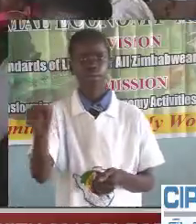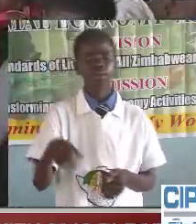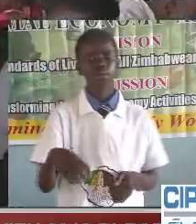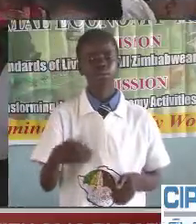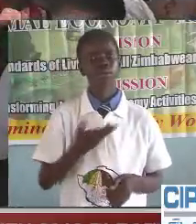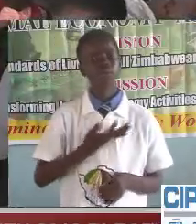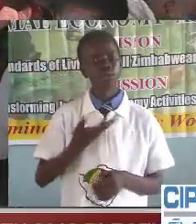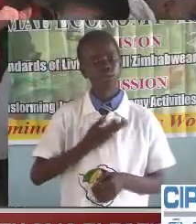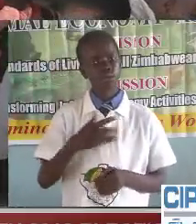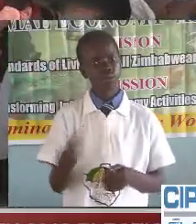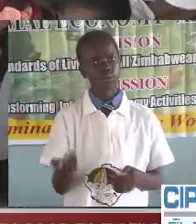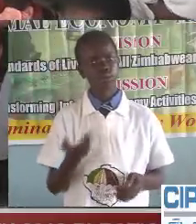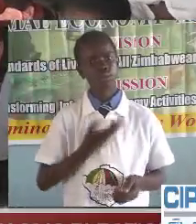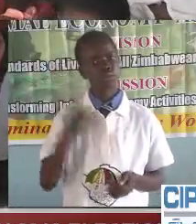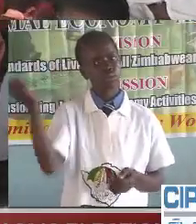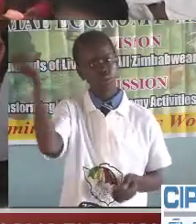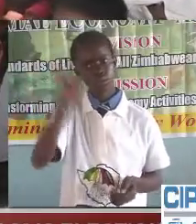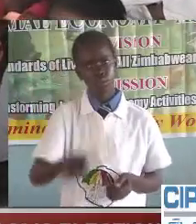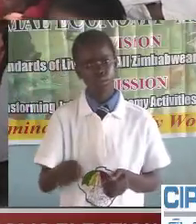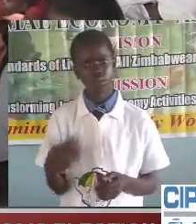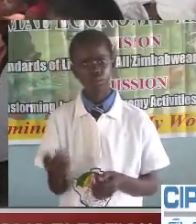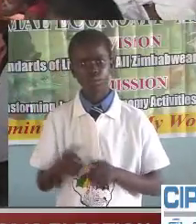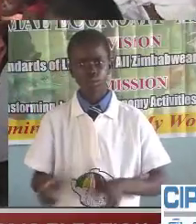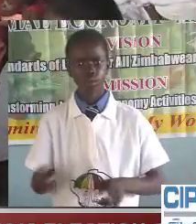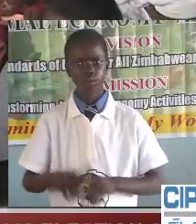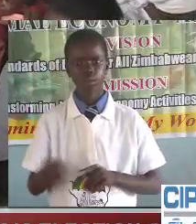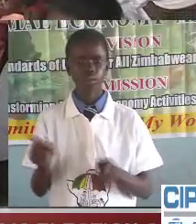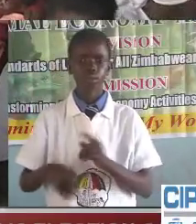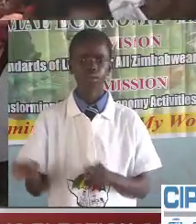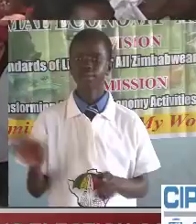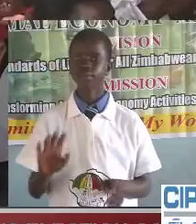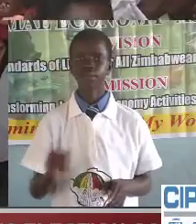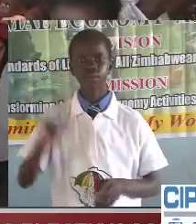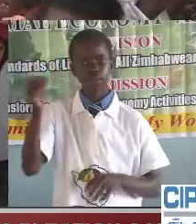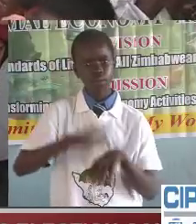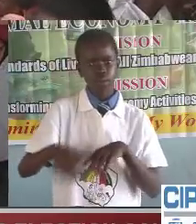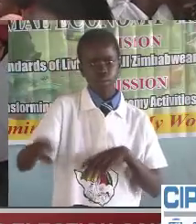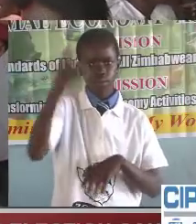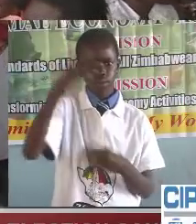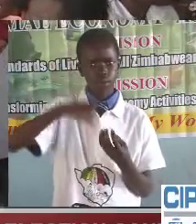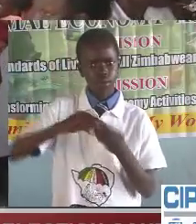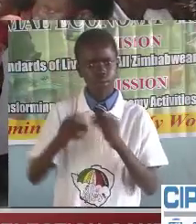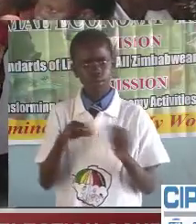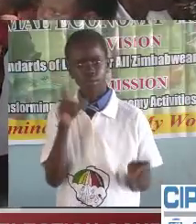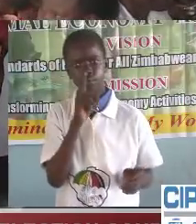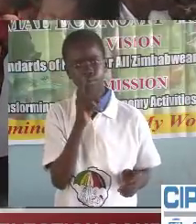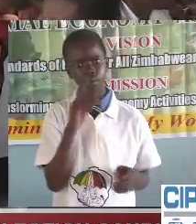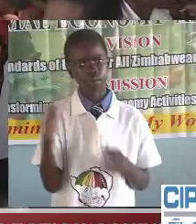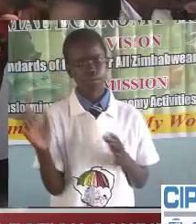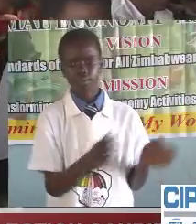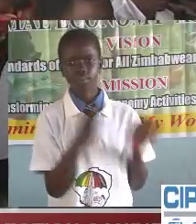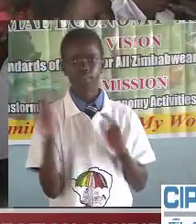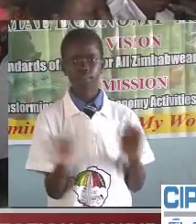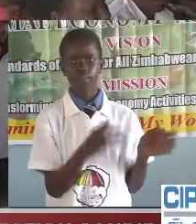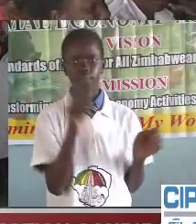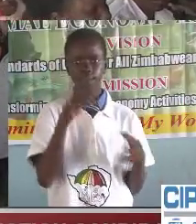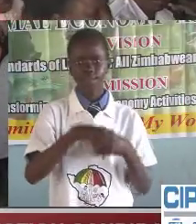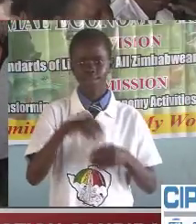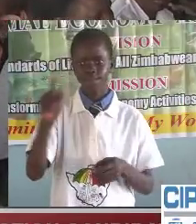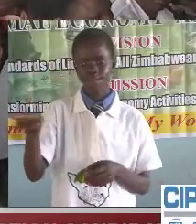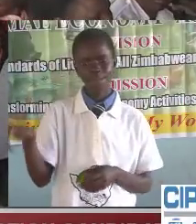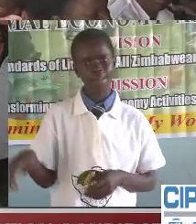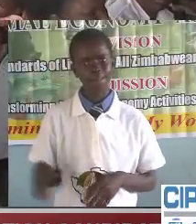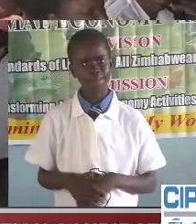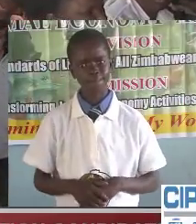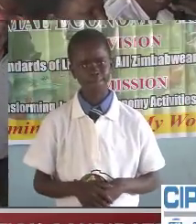kuna president, kuna chairman, kuna chinyi, kuna so atiti ma-residents handine ma-issues esu direct kuna councillor. Saka ndizine